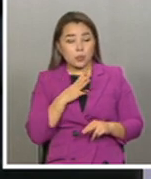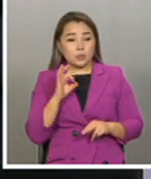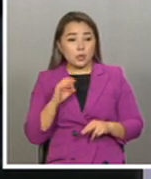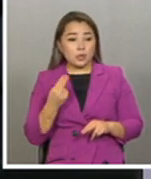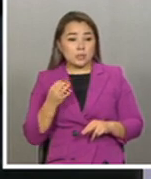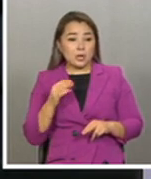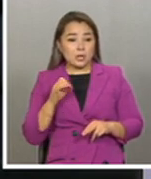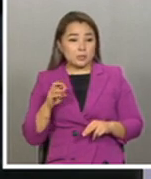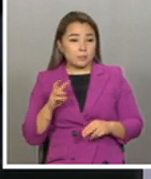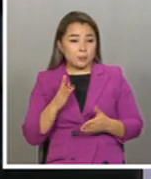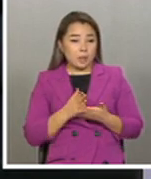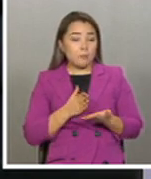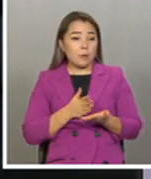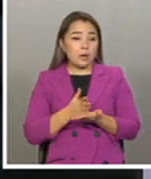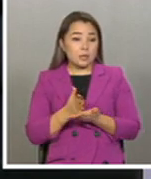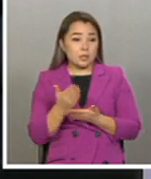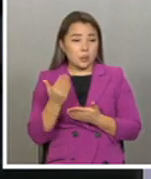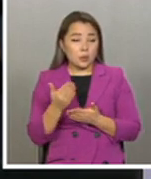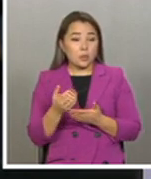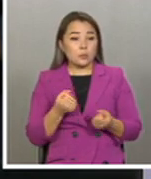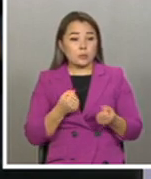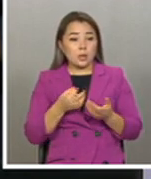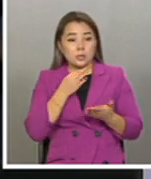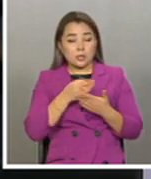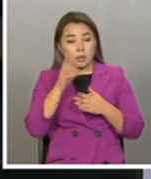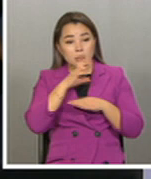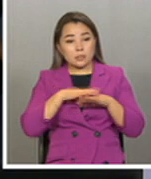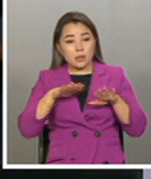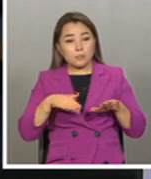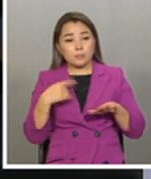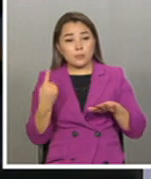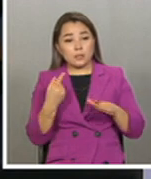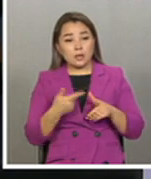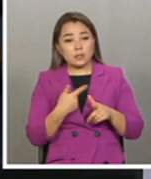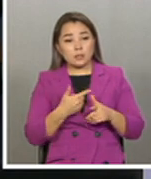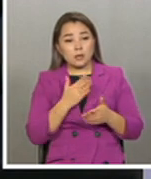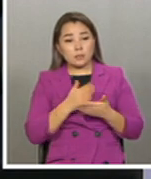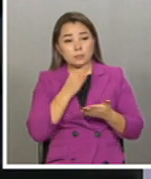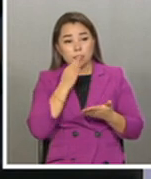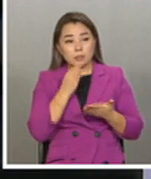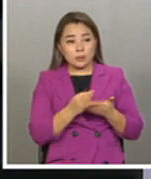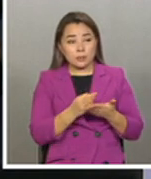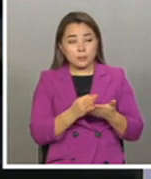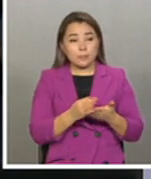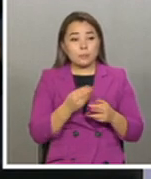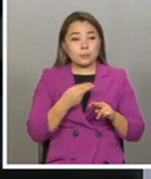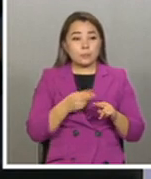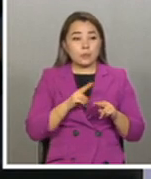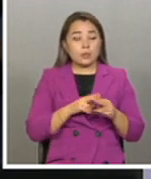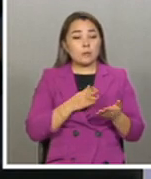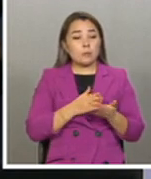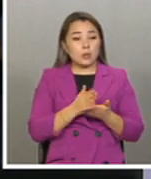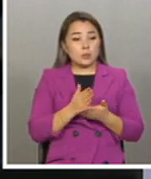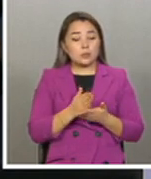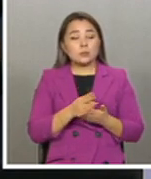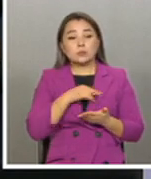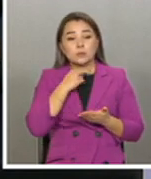социализм бағытын ұстанған елдердің бірі атанды. Осы бағытты ұстау